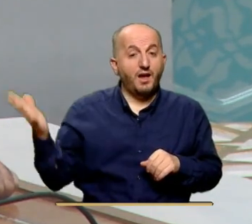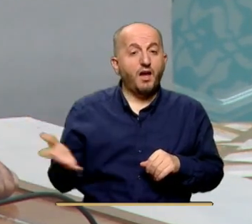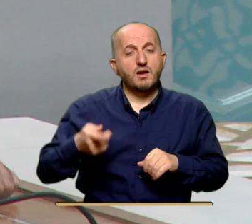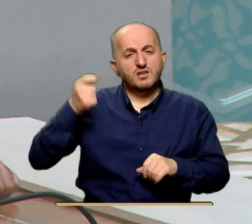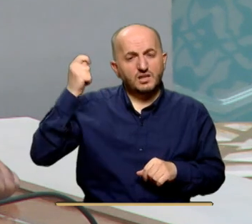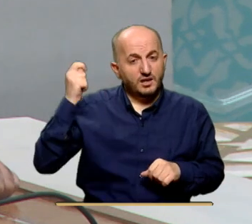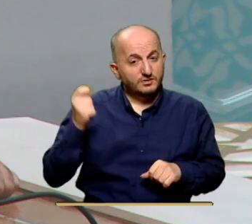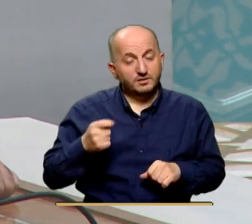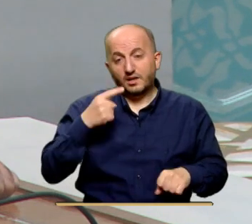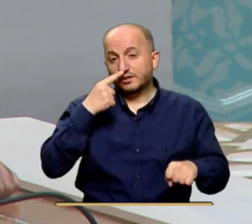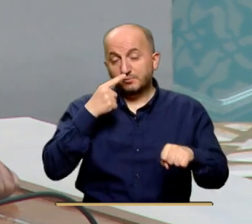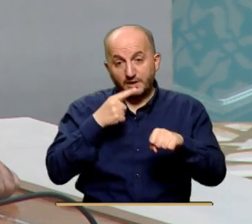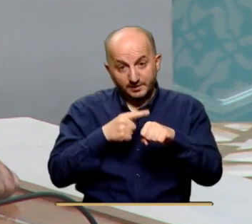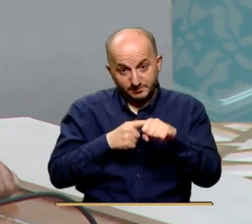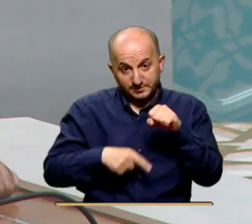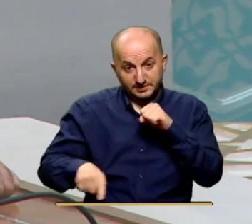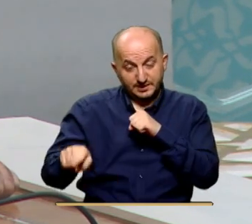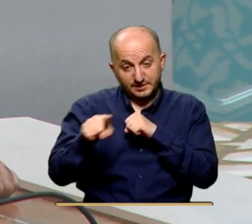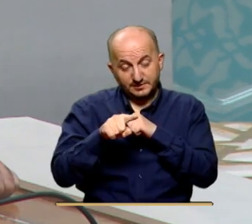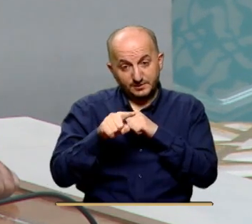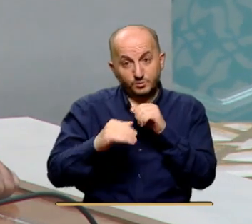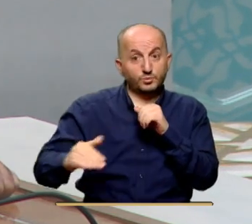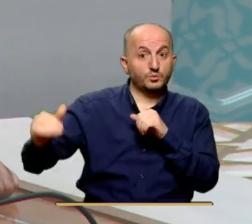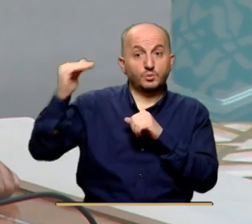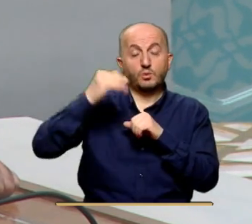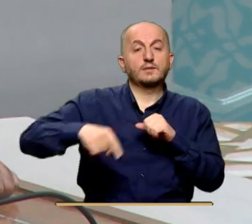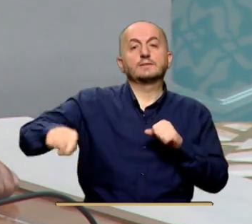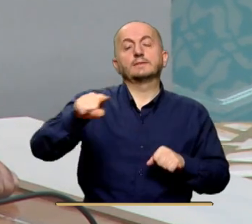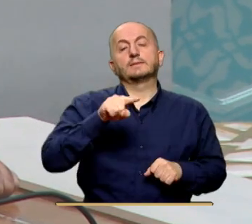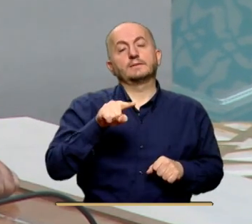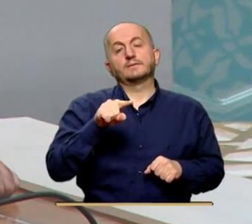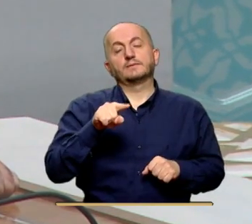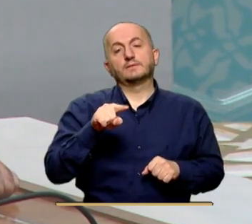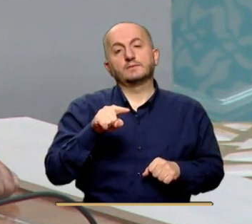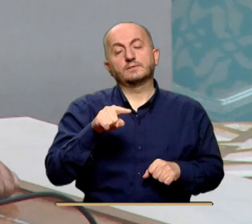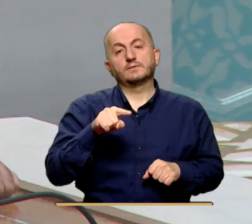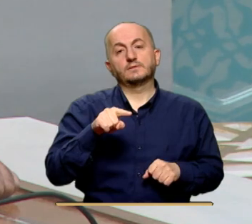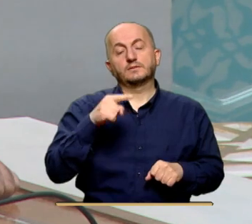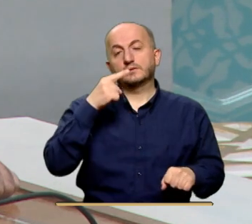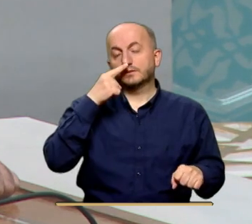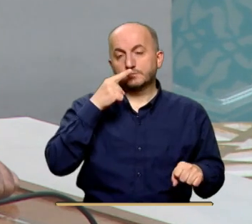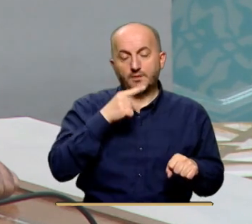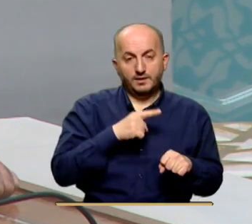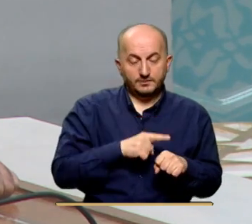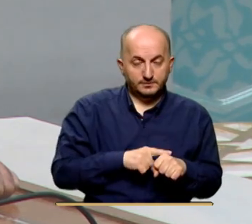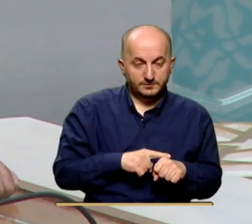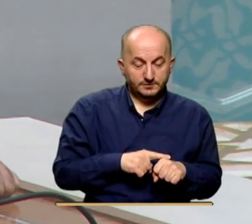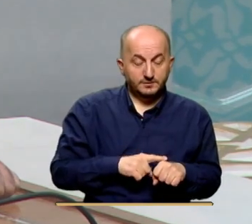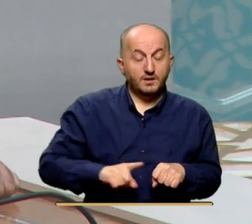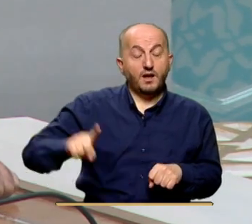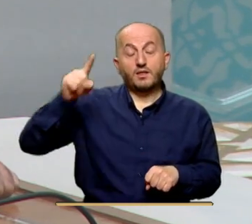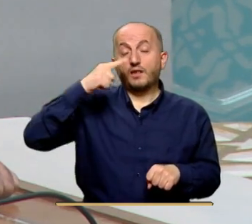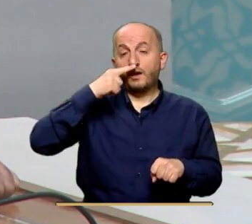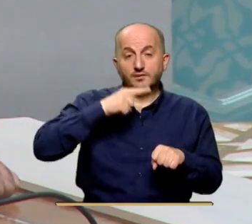gerçek anlamda iman etmiş iseniz, üstün olan sizsiniz. İmanın, Allah'a